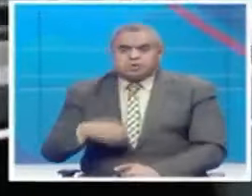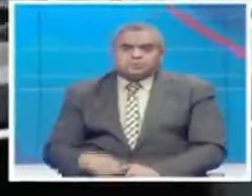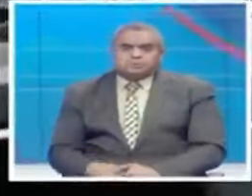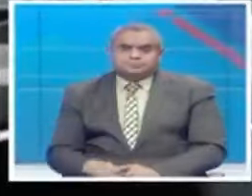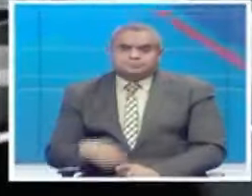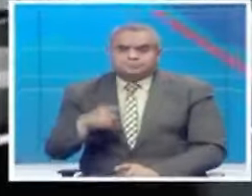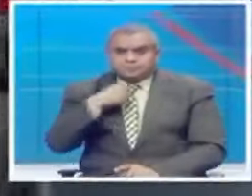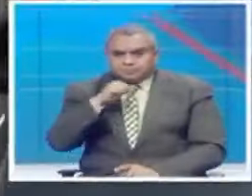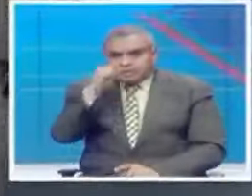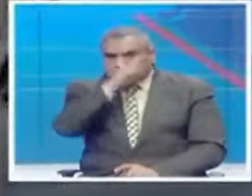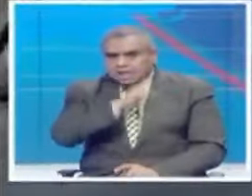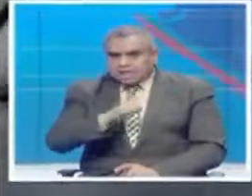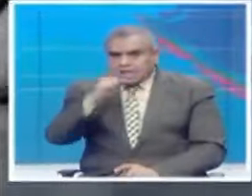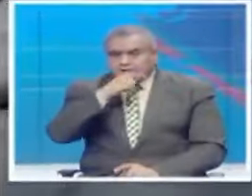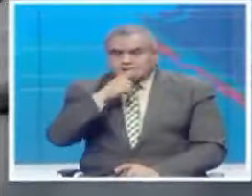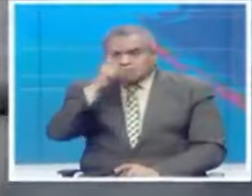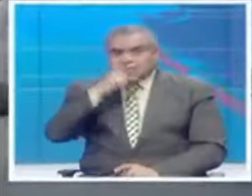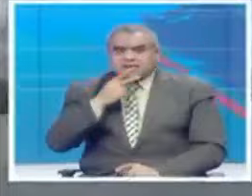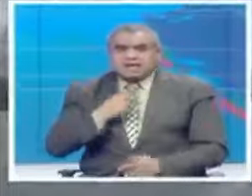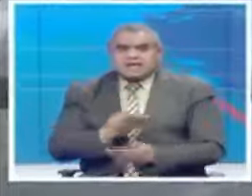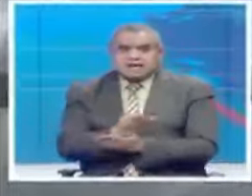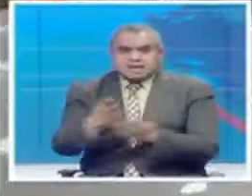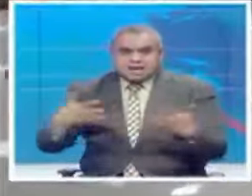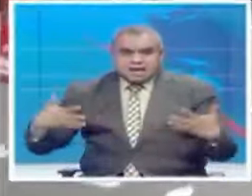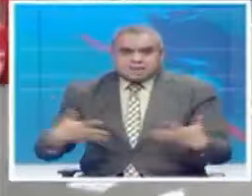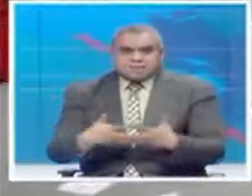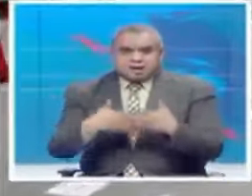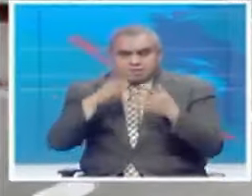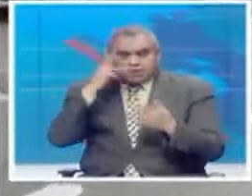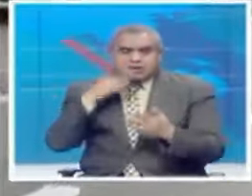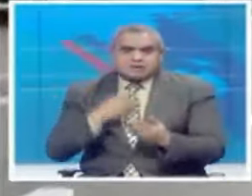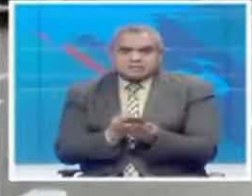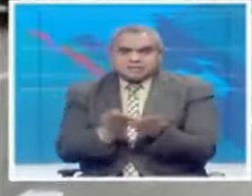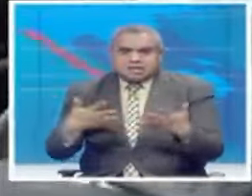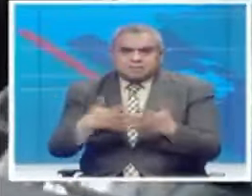ايد واحده، دول في البط واليوم الدين.